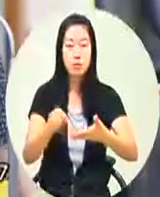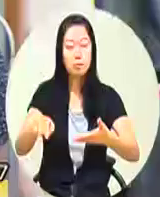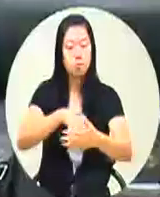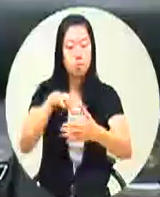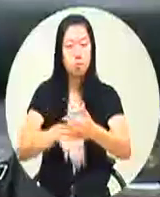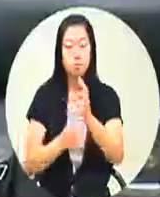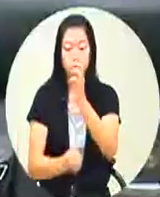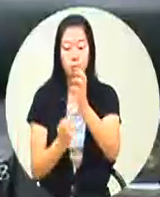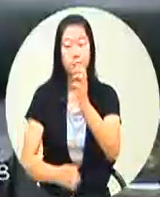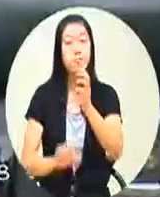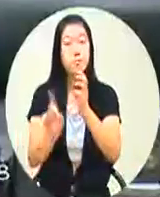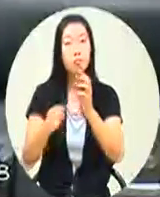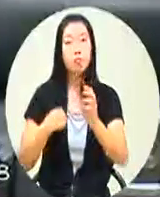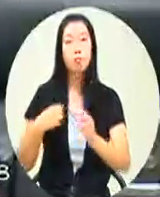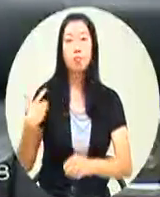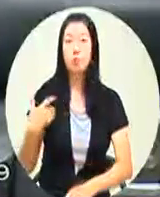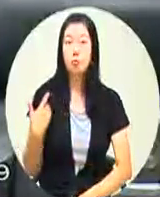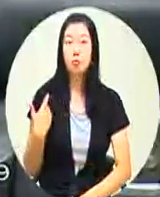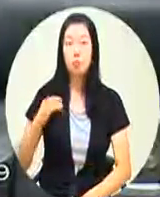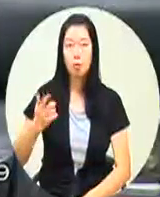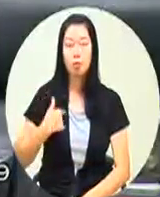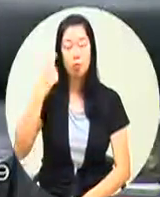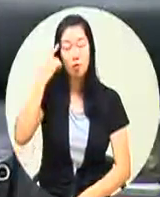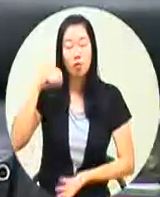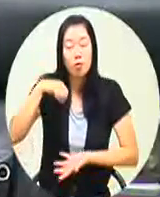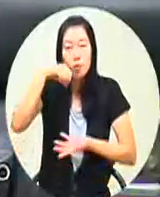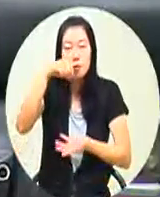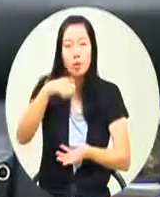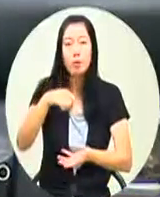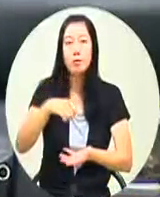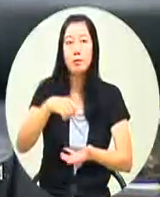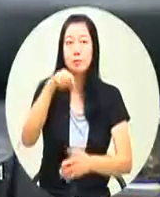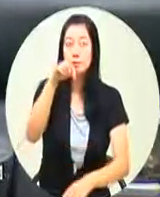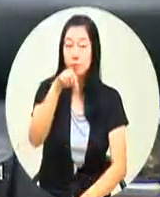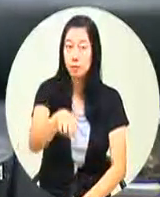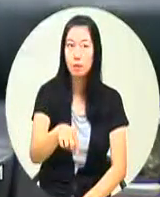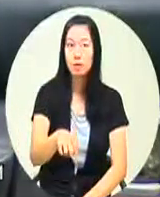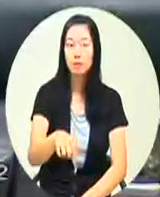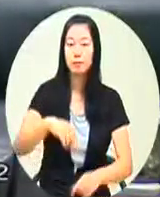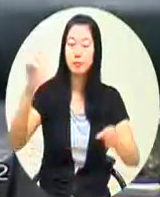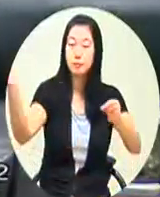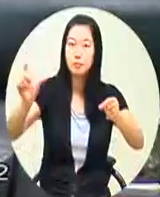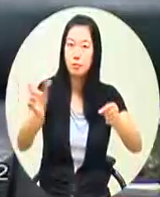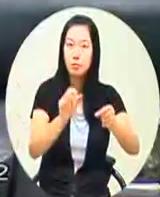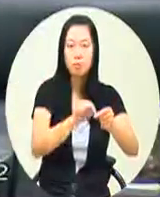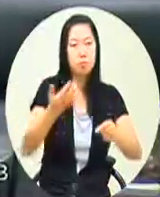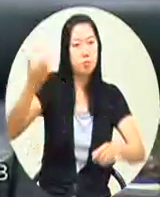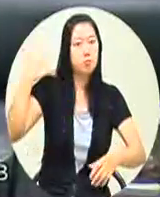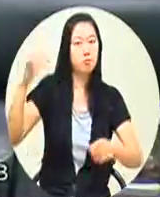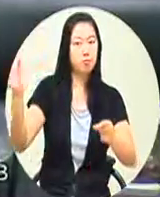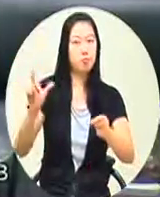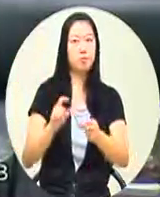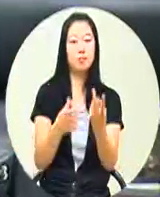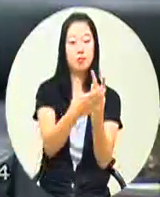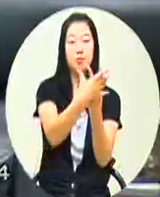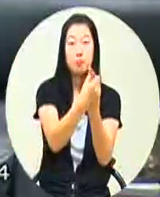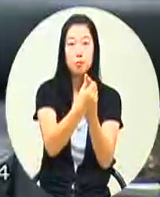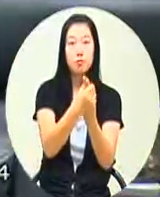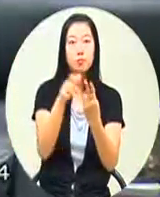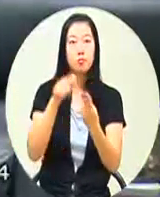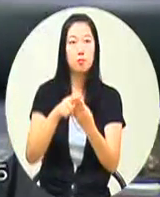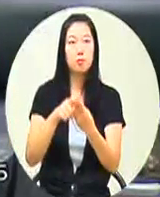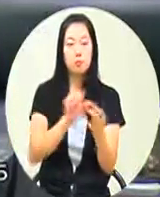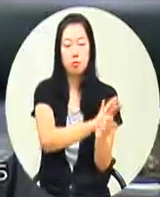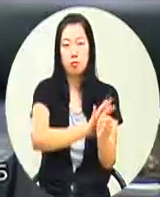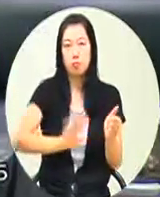什么，但是我现在是建议说你们一定要把这一次台风跟上一次台风两次台风造成的